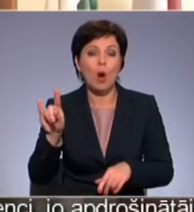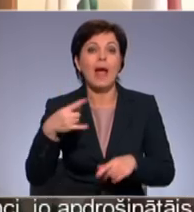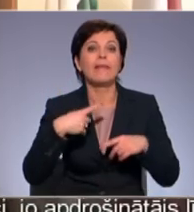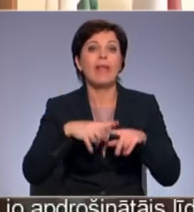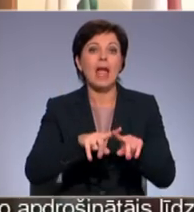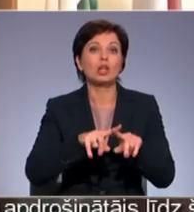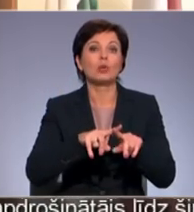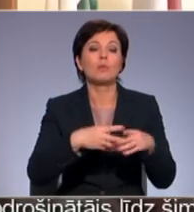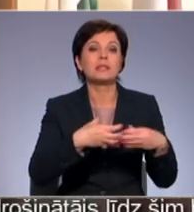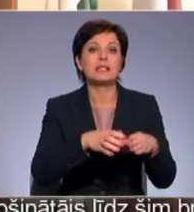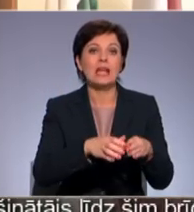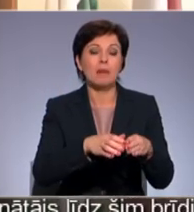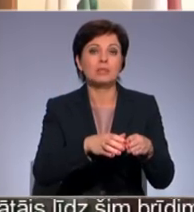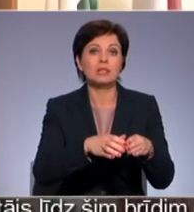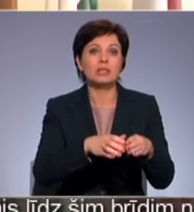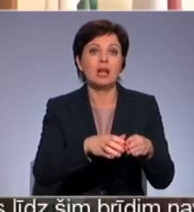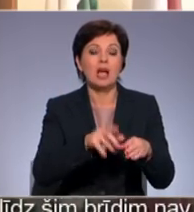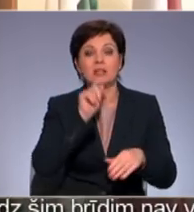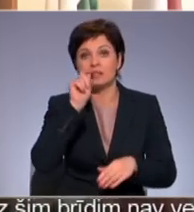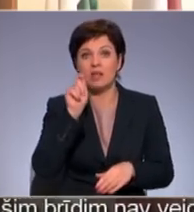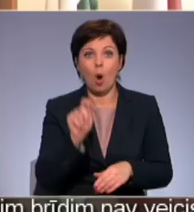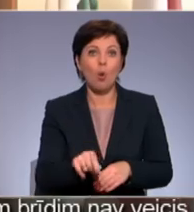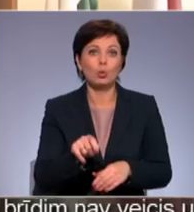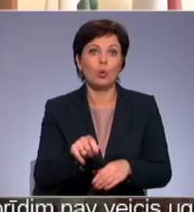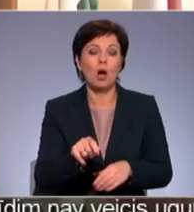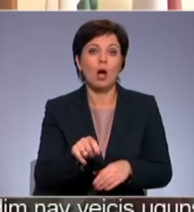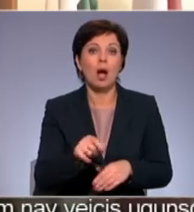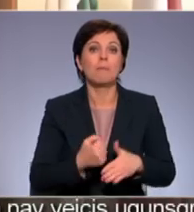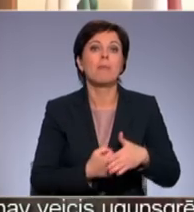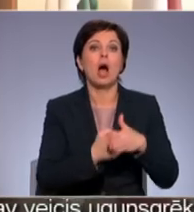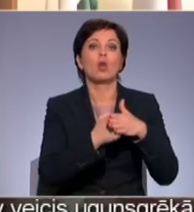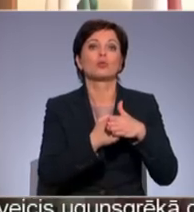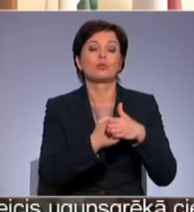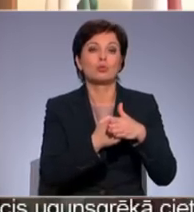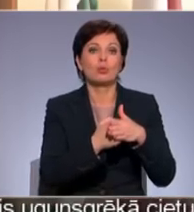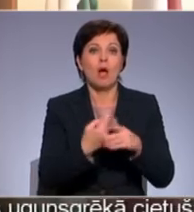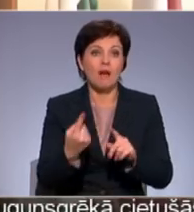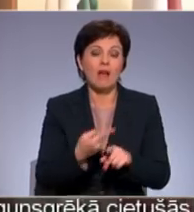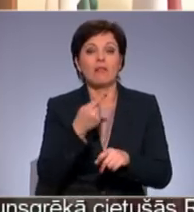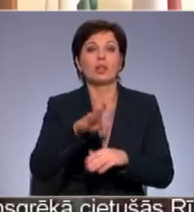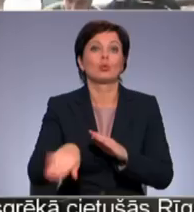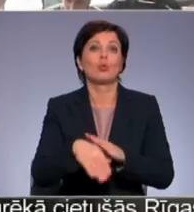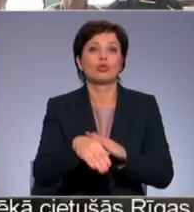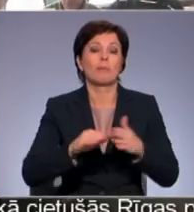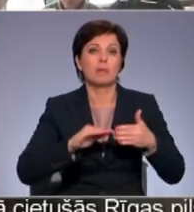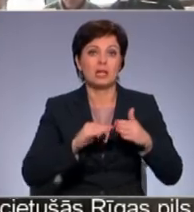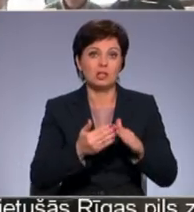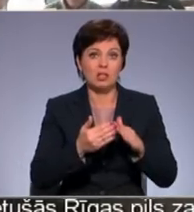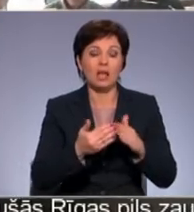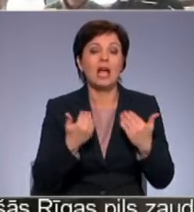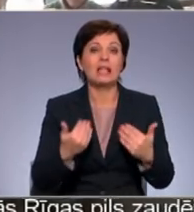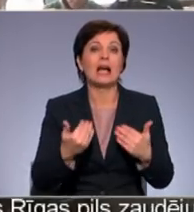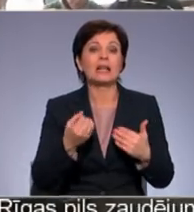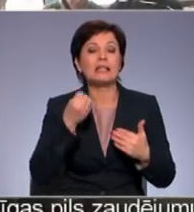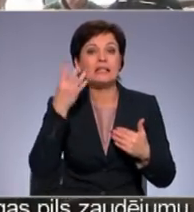tehnikuma ciems pēc būtības zaudē savu balstu un vēl vienu tukšu pilsētiņu. Šobrīd Izglītības